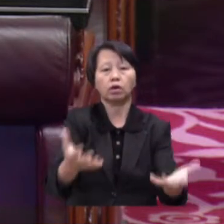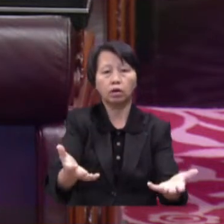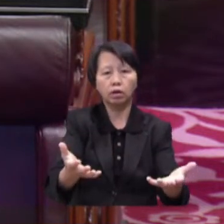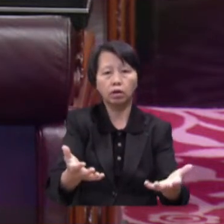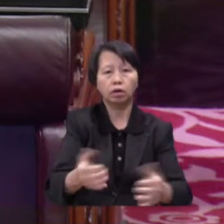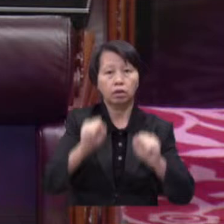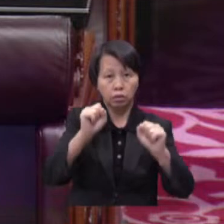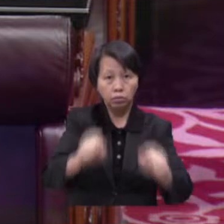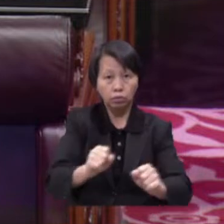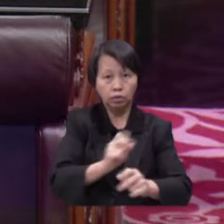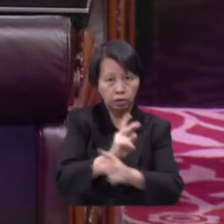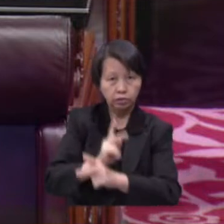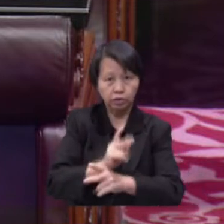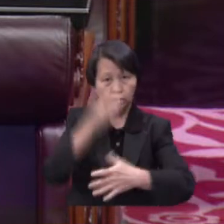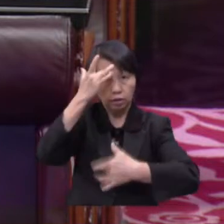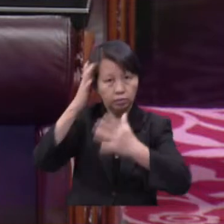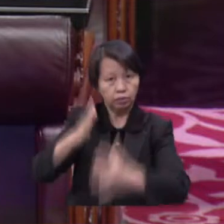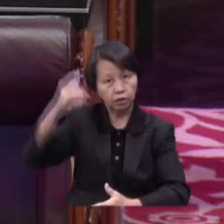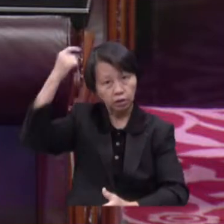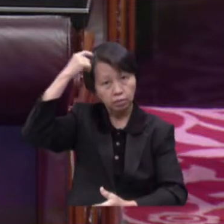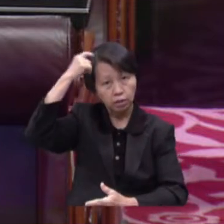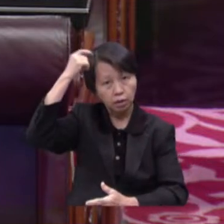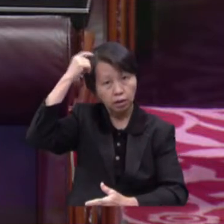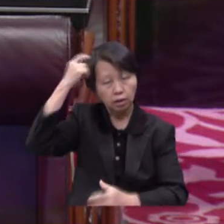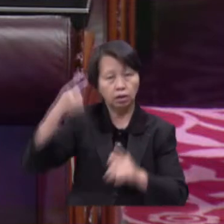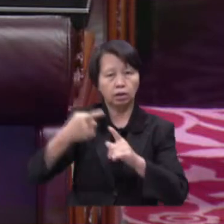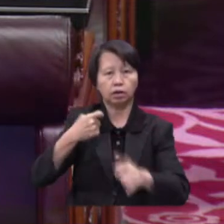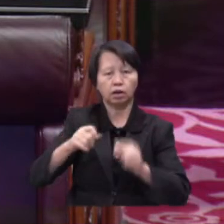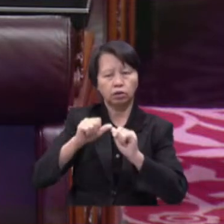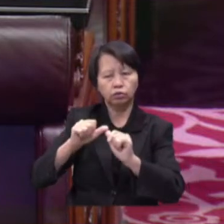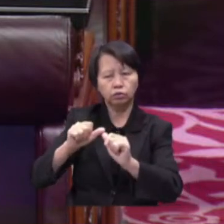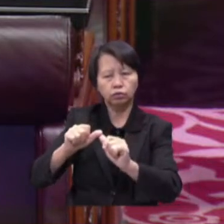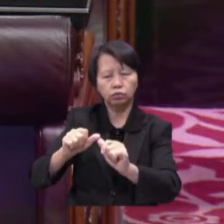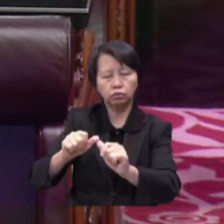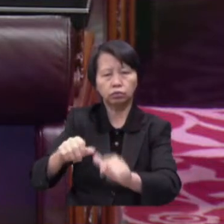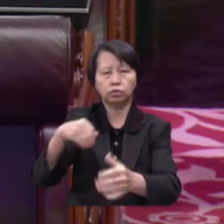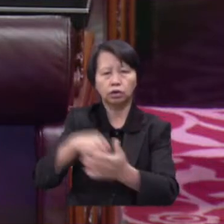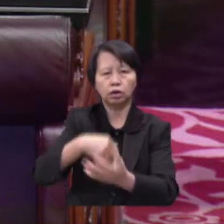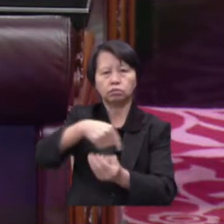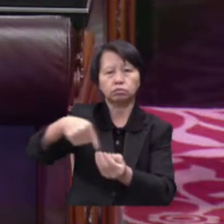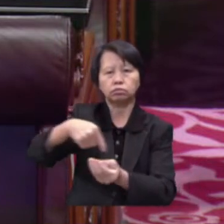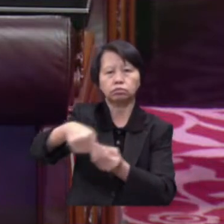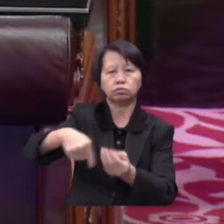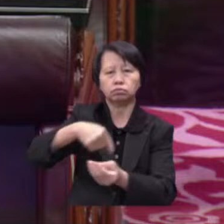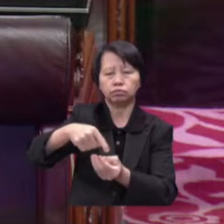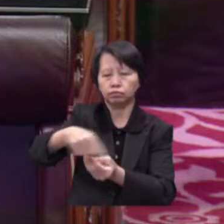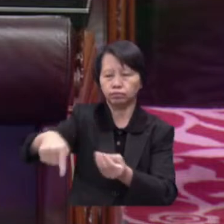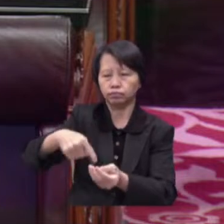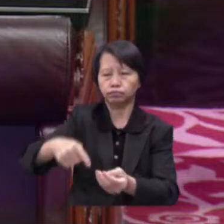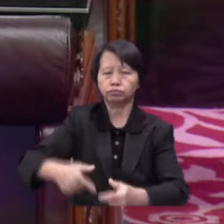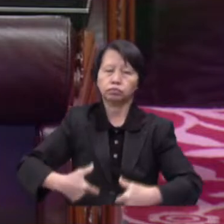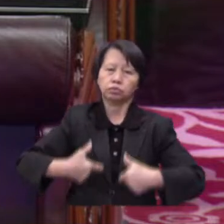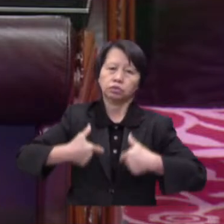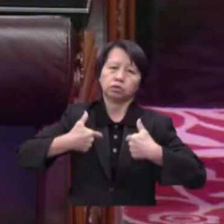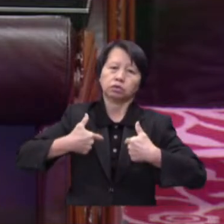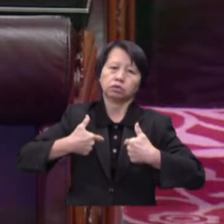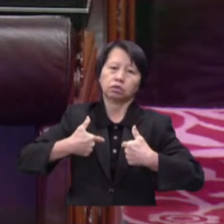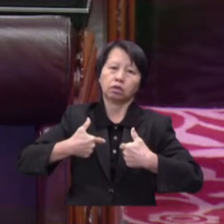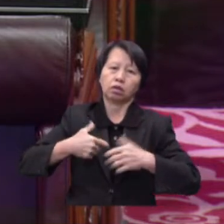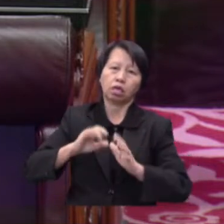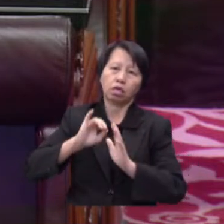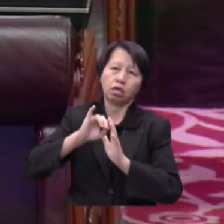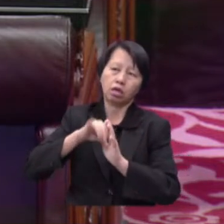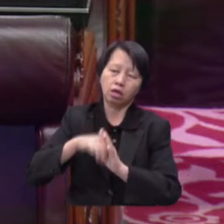berupaya melindungi pe sakit mental daripada terus berada dalam posisi getaran kehidupan yang menjanjikan